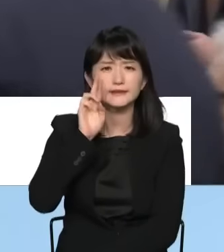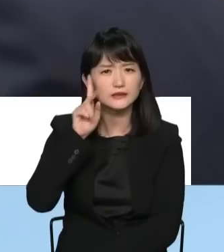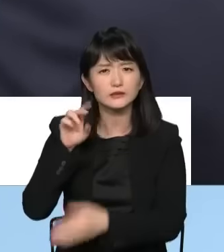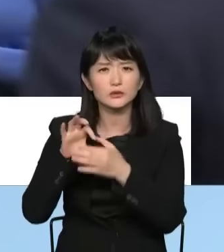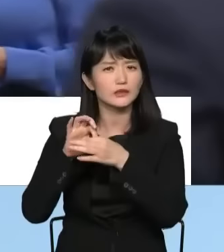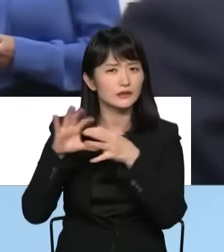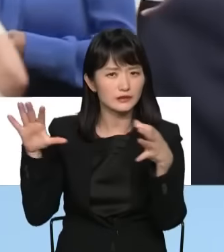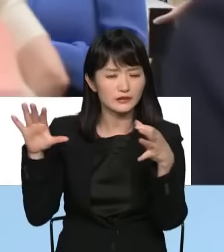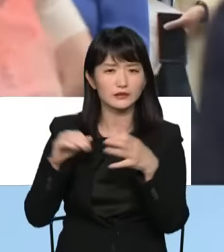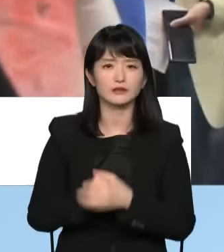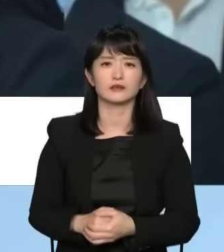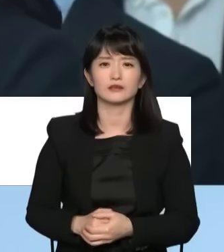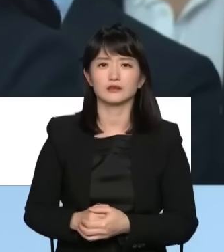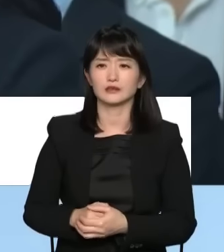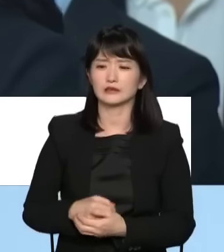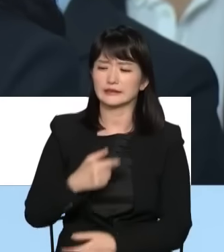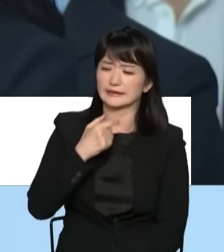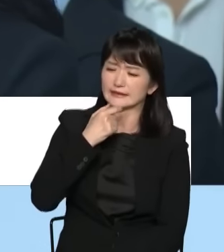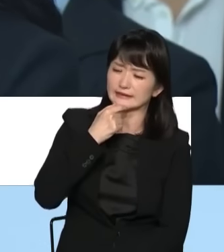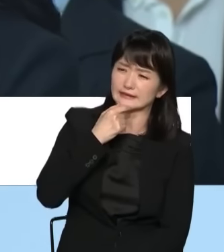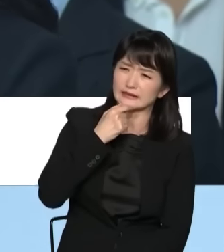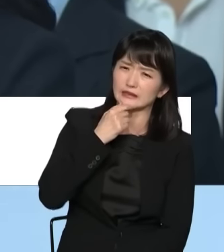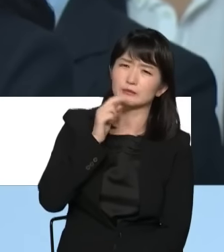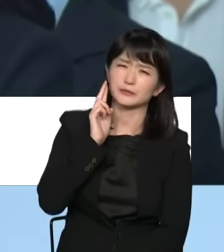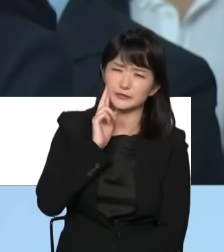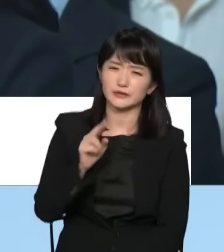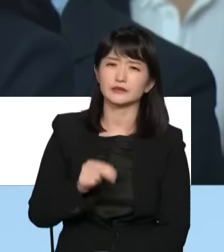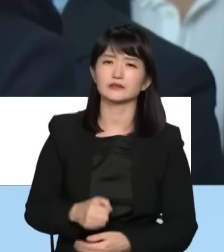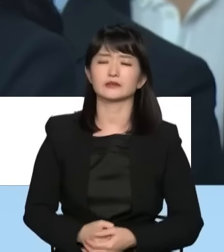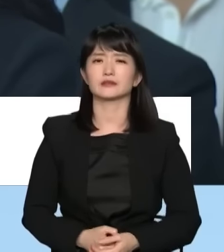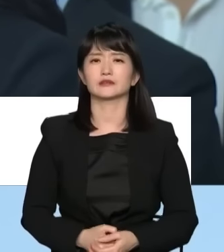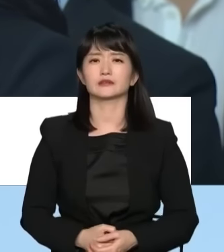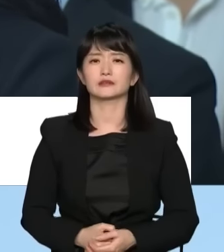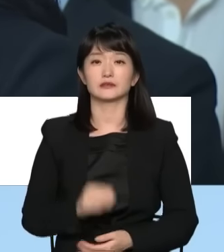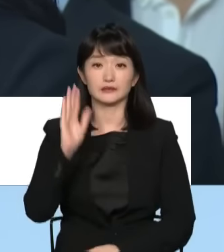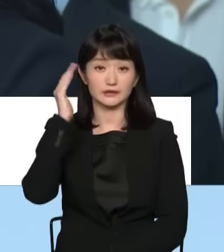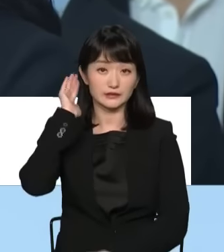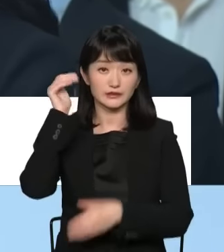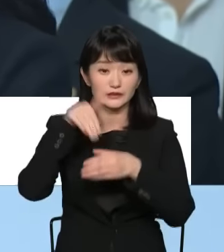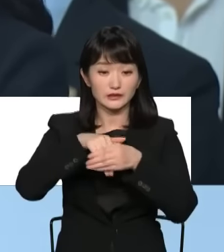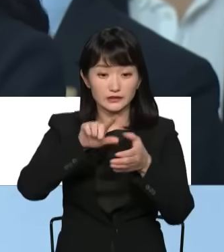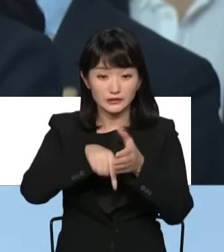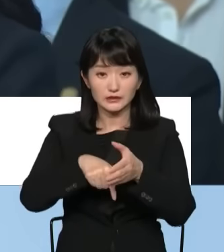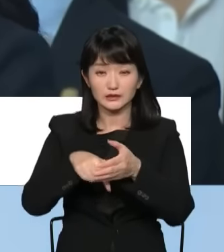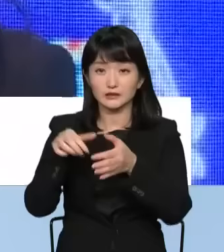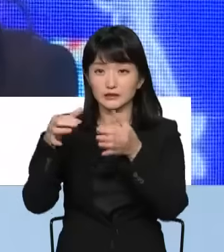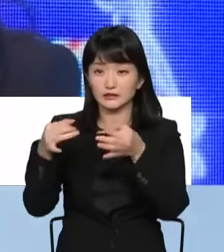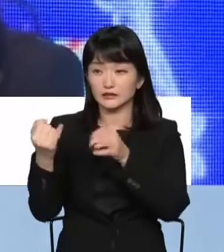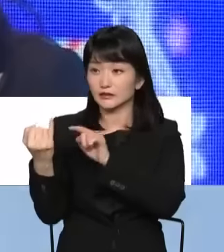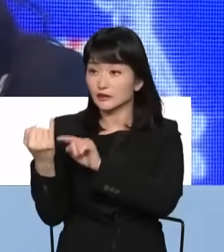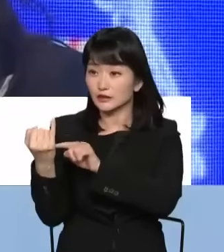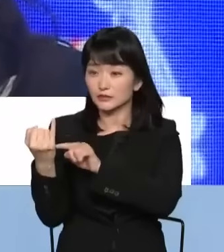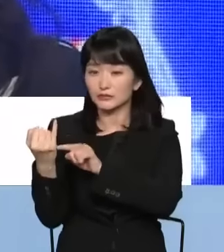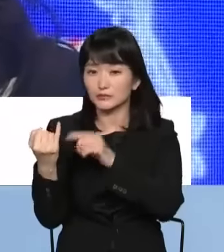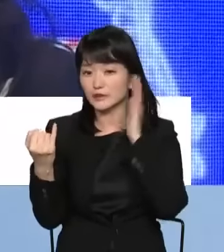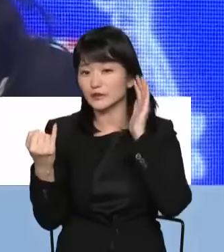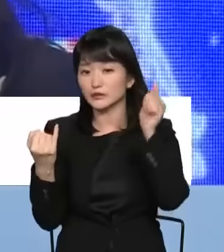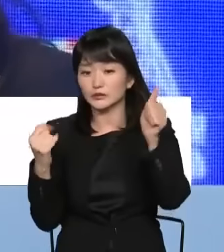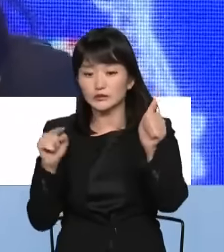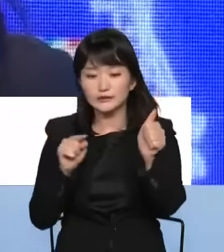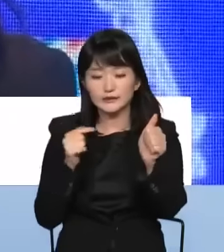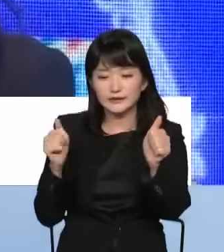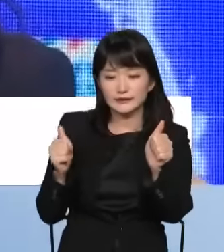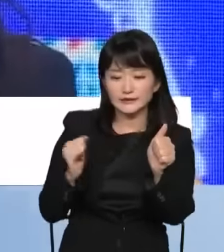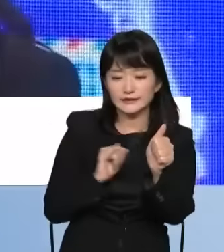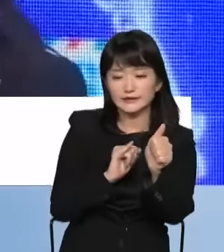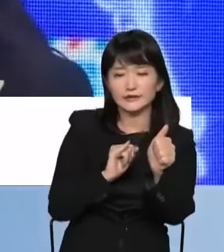떠나서 비호감도가 높은 상황이고 최근에 그 대선 당시에 여사께서 이제 조용한 내조를 약속하셨는데 아